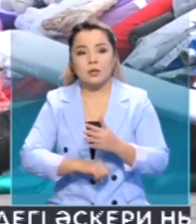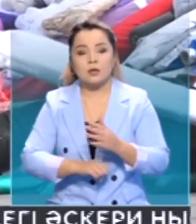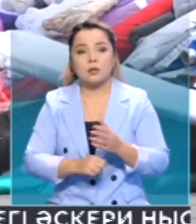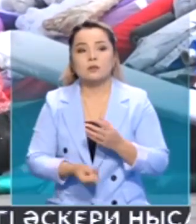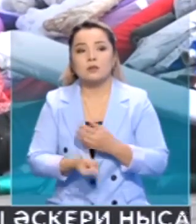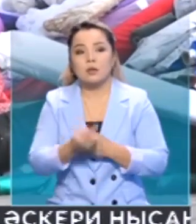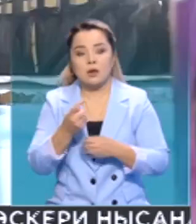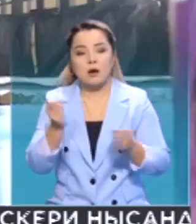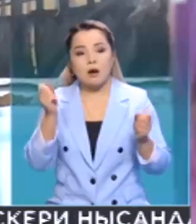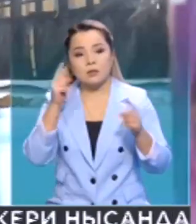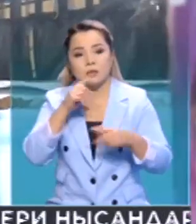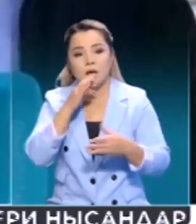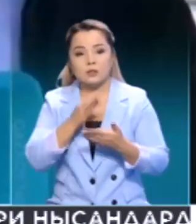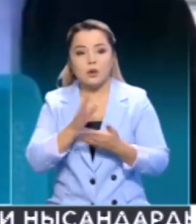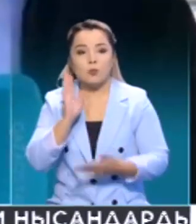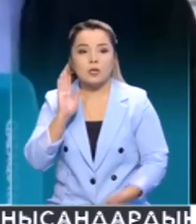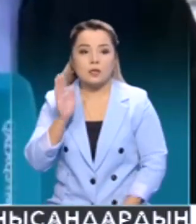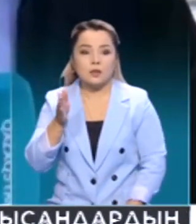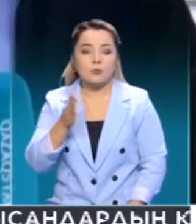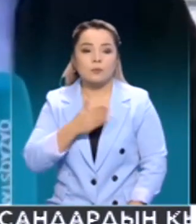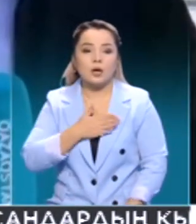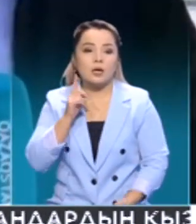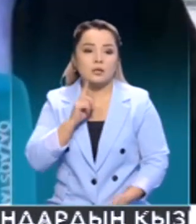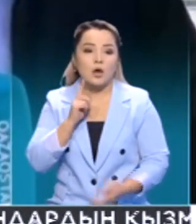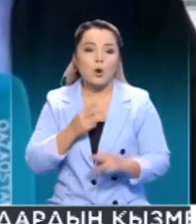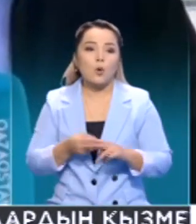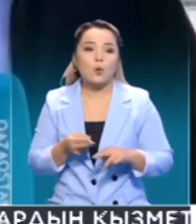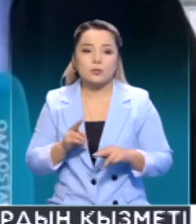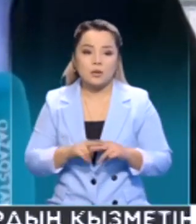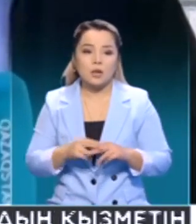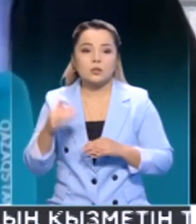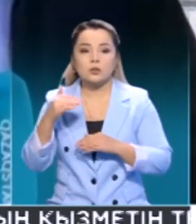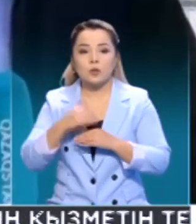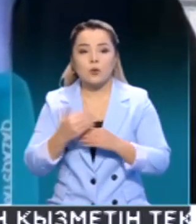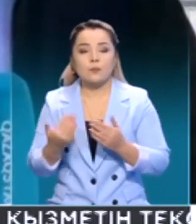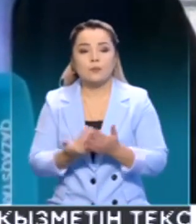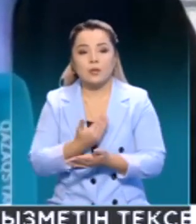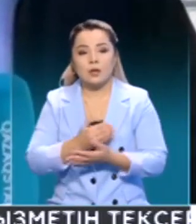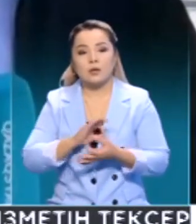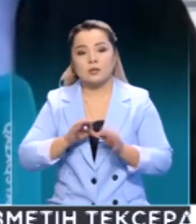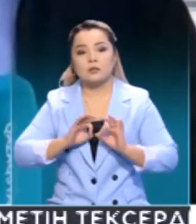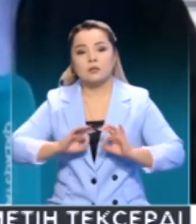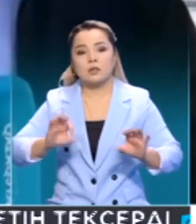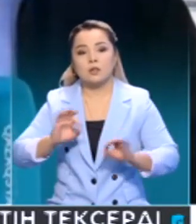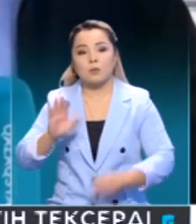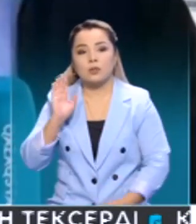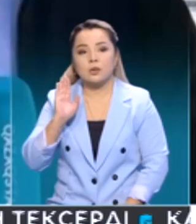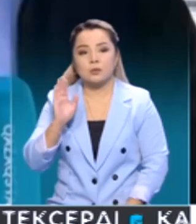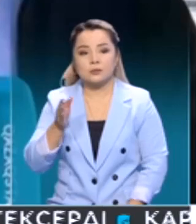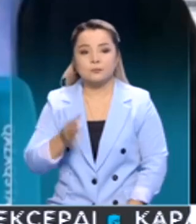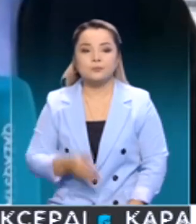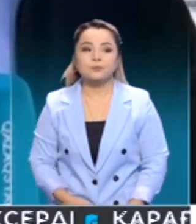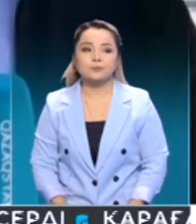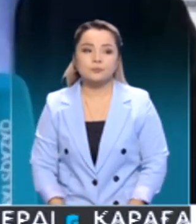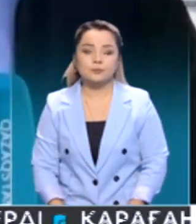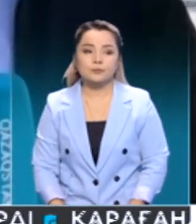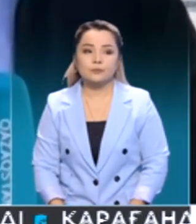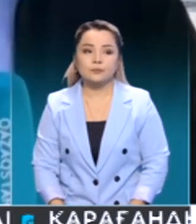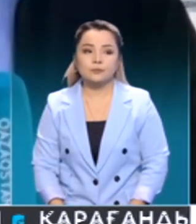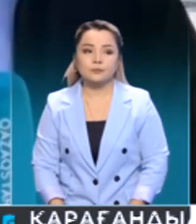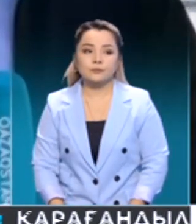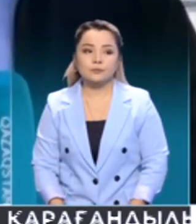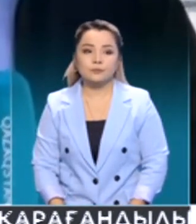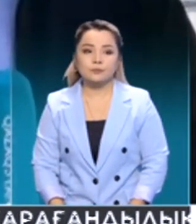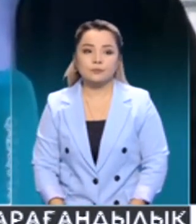анықтап жатыр. Мендегі ақпар, қазірге осы толық мәліметті алдағы шығарымда да айтатын боламыз.